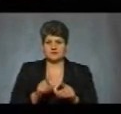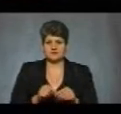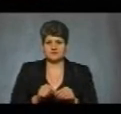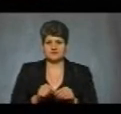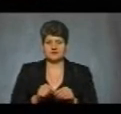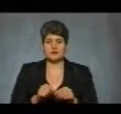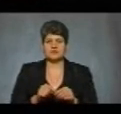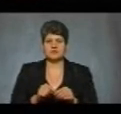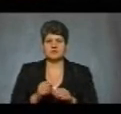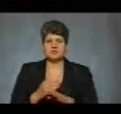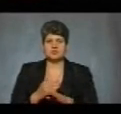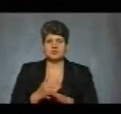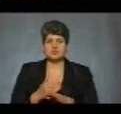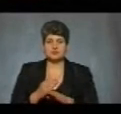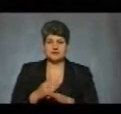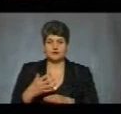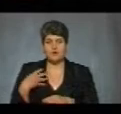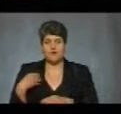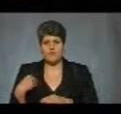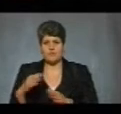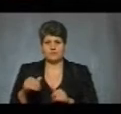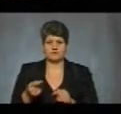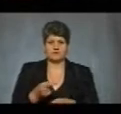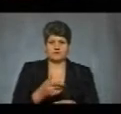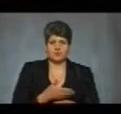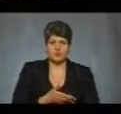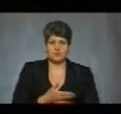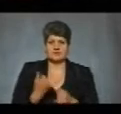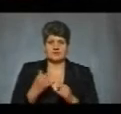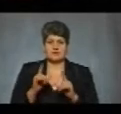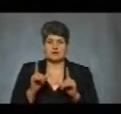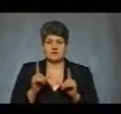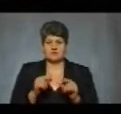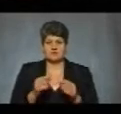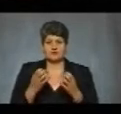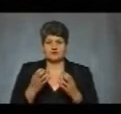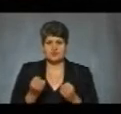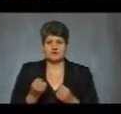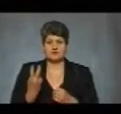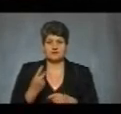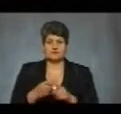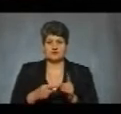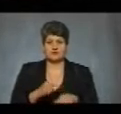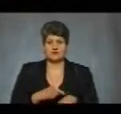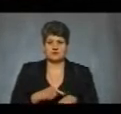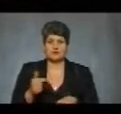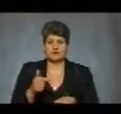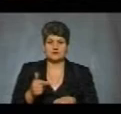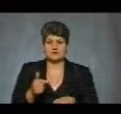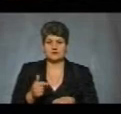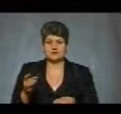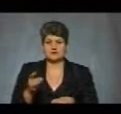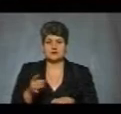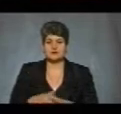частями до Львова, потім до Тернопільщини. Зараз будемо їхати ще 2,5 години до